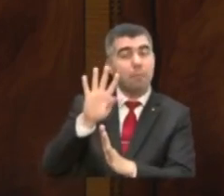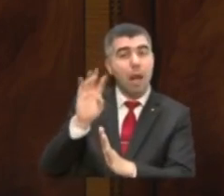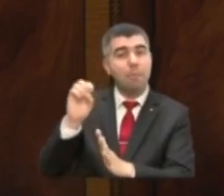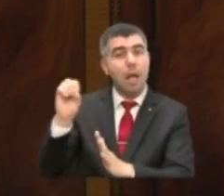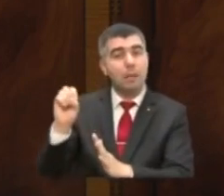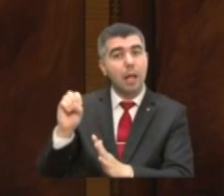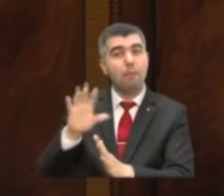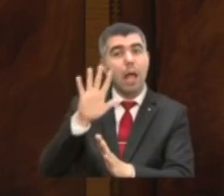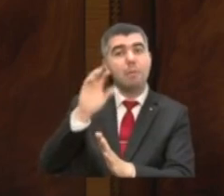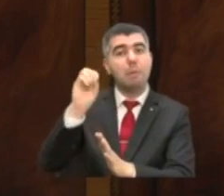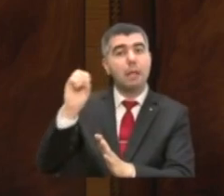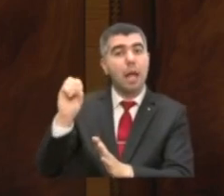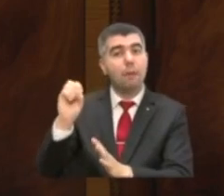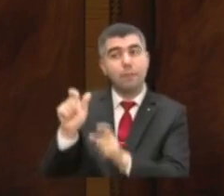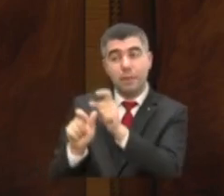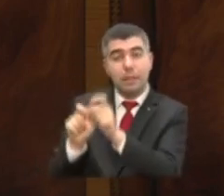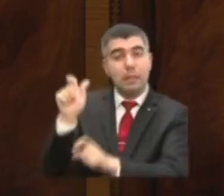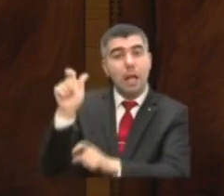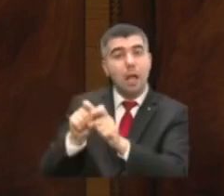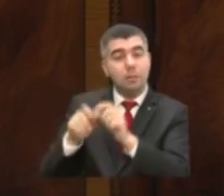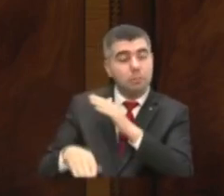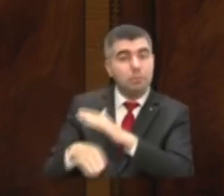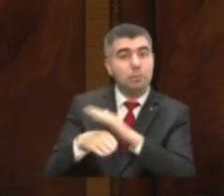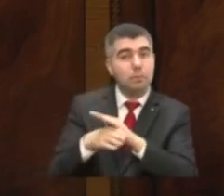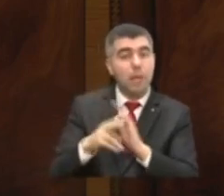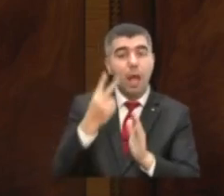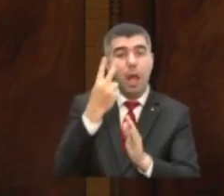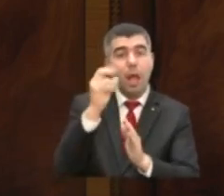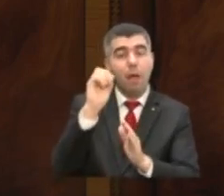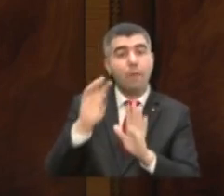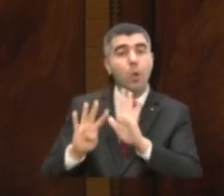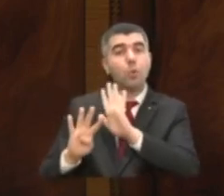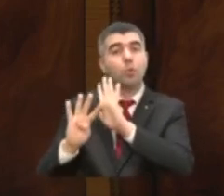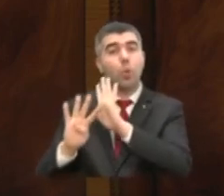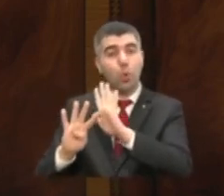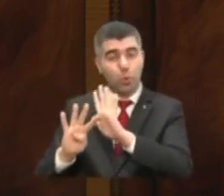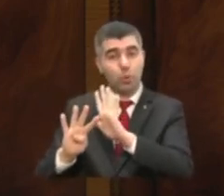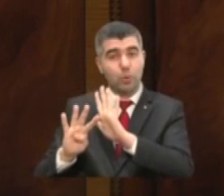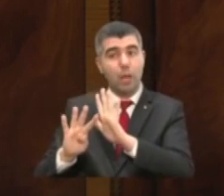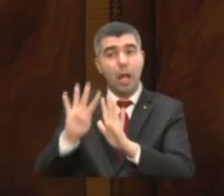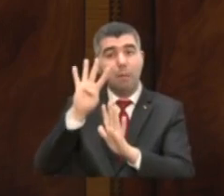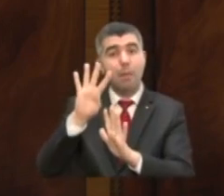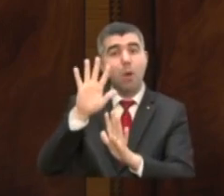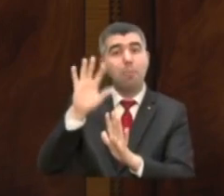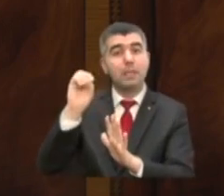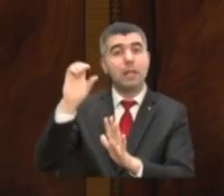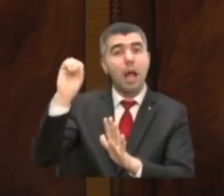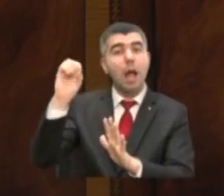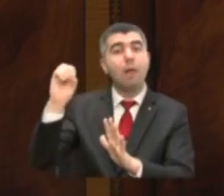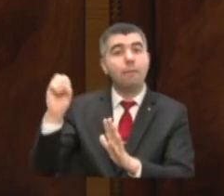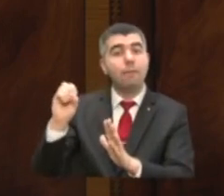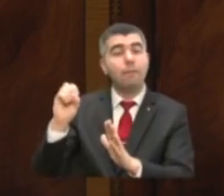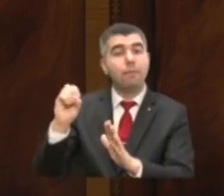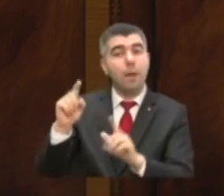500 ألف شخص. ونقول بأن 2009 450 ألف تلميذ اللي غادوا للمدرسة.